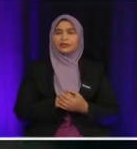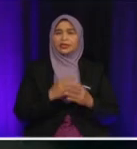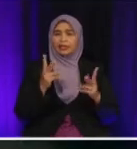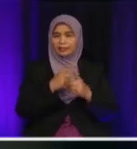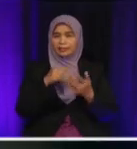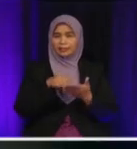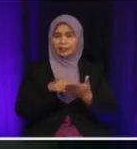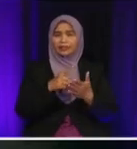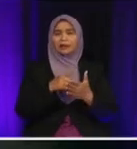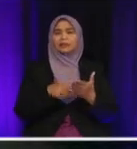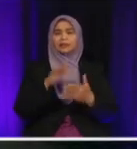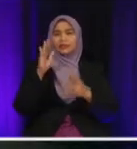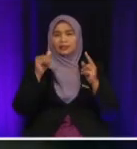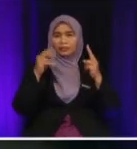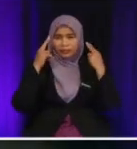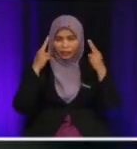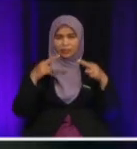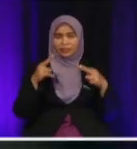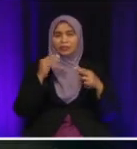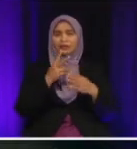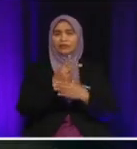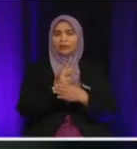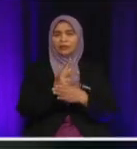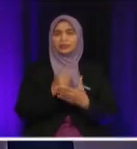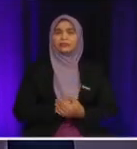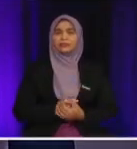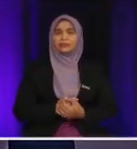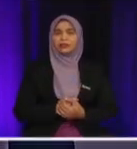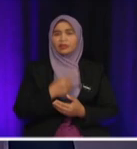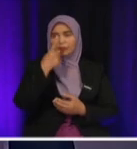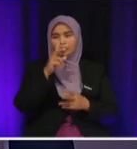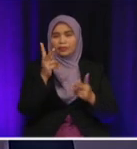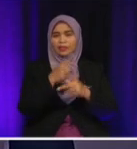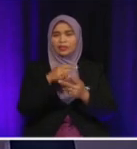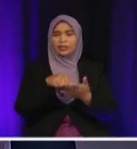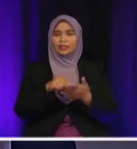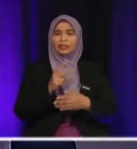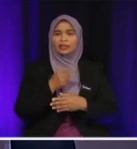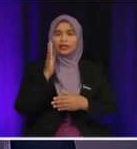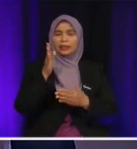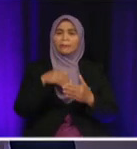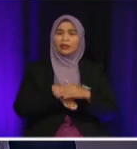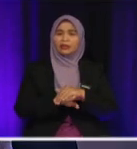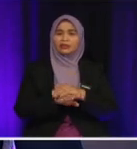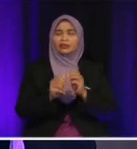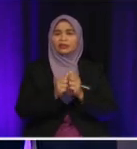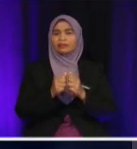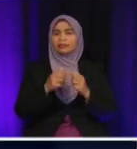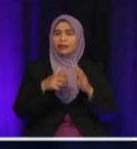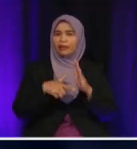Ustaz kongsikan? Okey, terima kasih Aiman. Okey, untuk segmen kali ini kita akan masuk dengan lebih terperinci lagi,